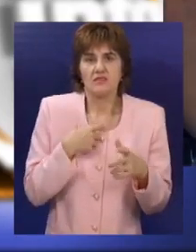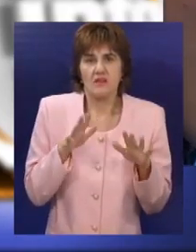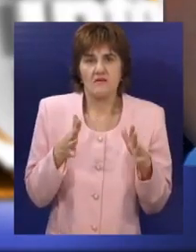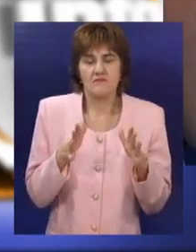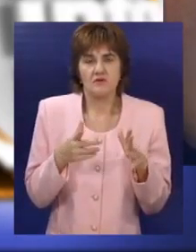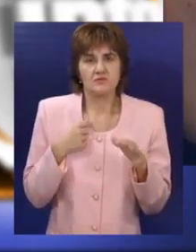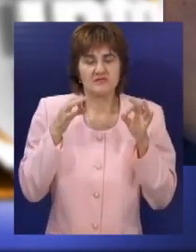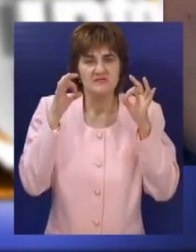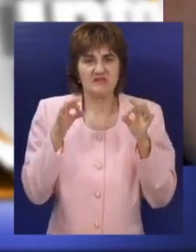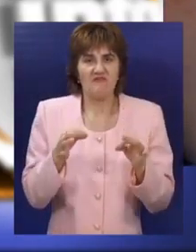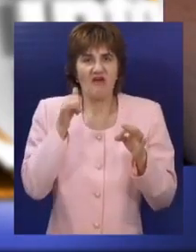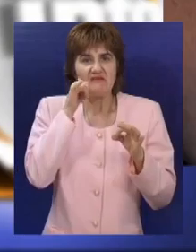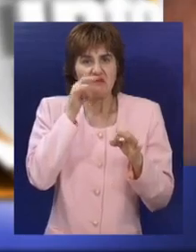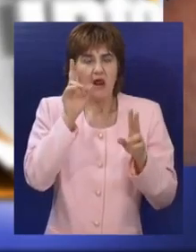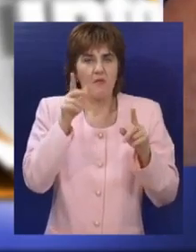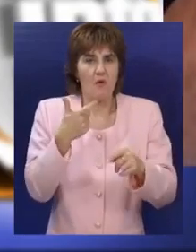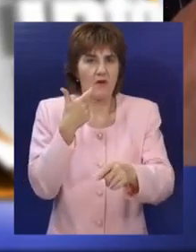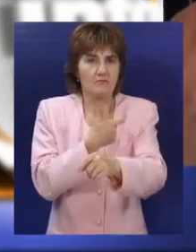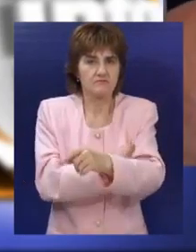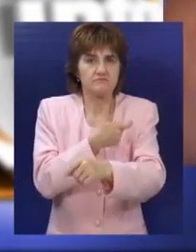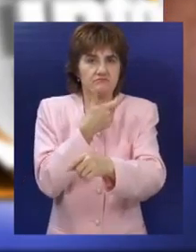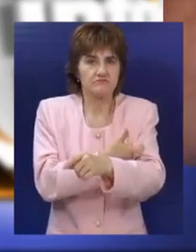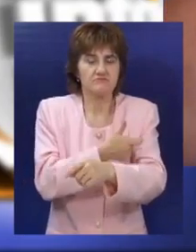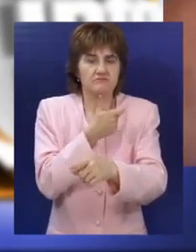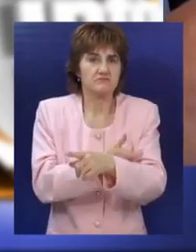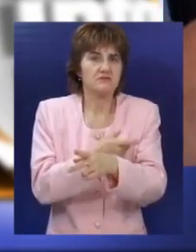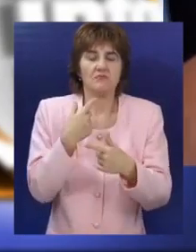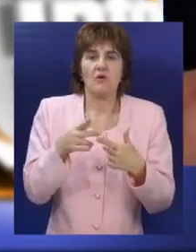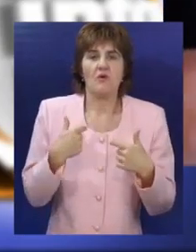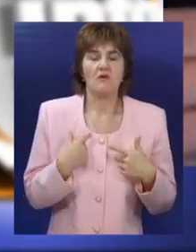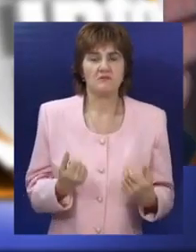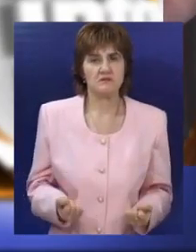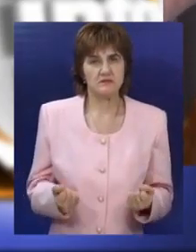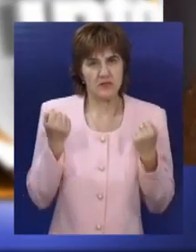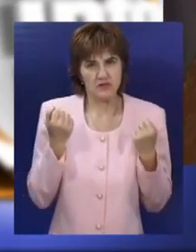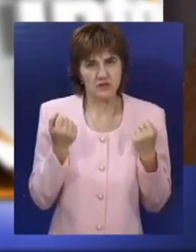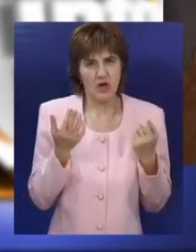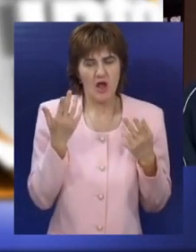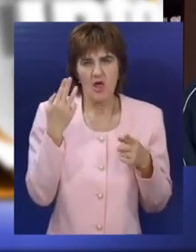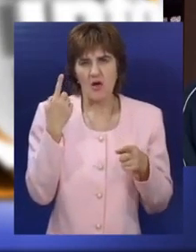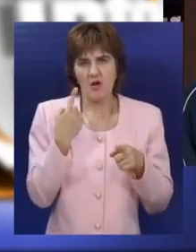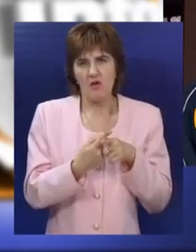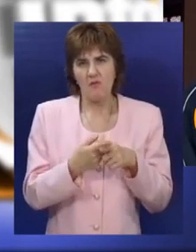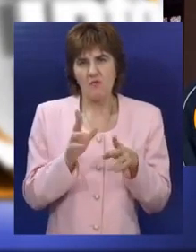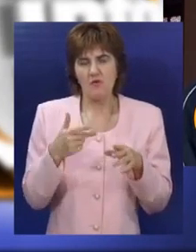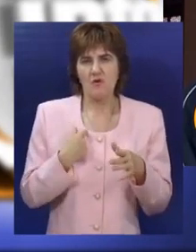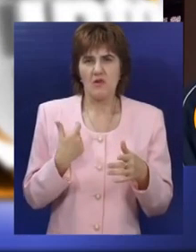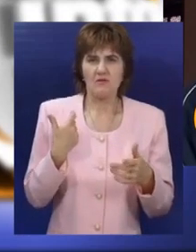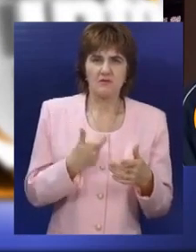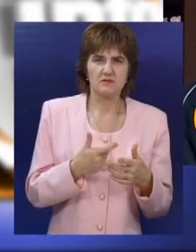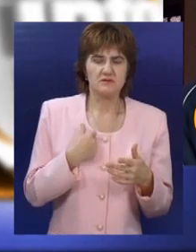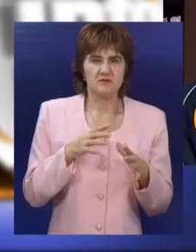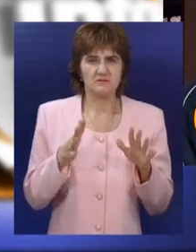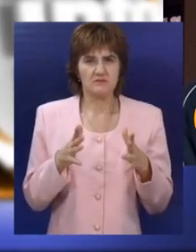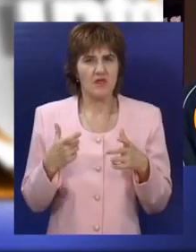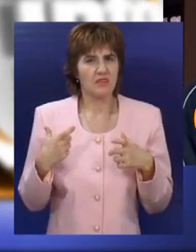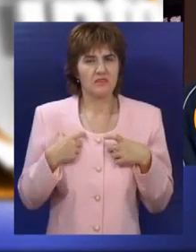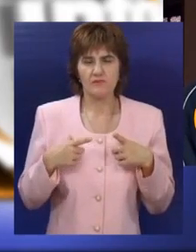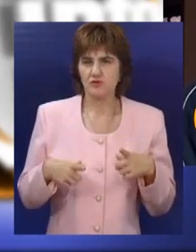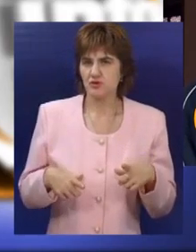potrepština koju je svaki dan morao da konzumira kako bi normalno funkcionisao. Svaki dan po par puta se to mora uzimati